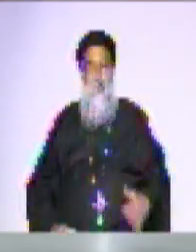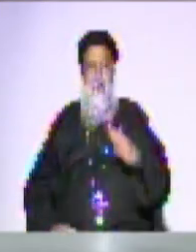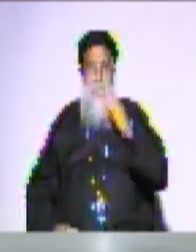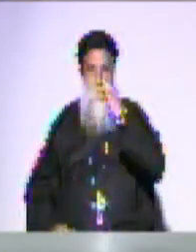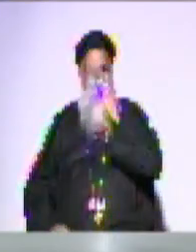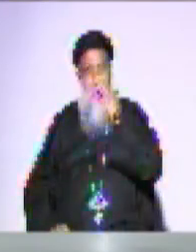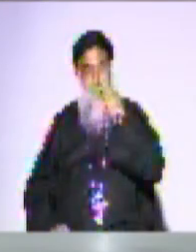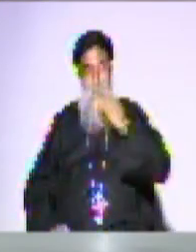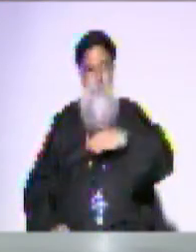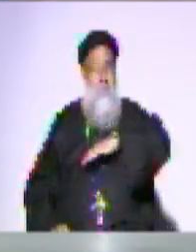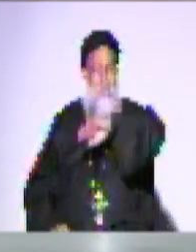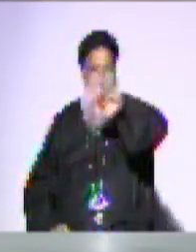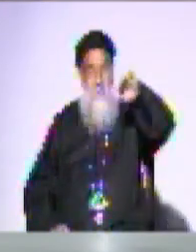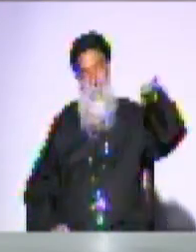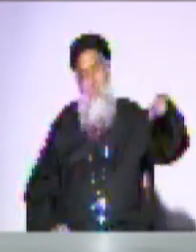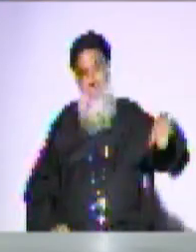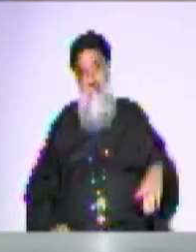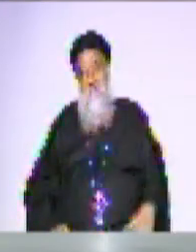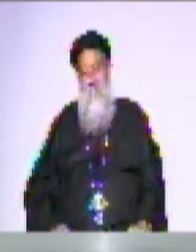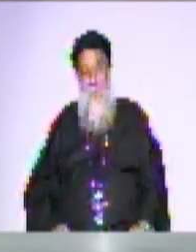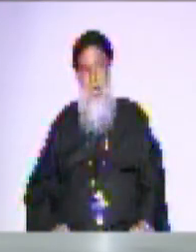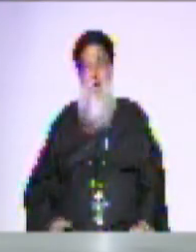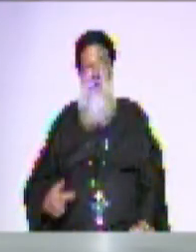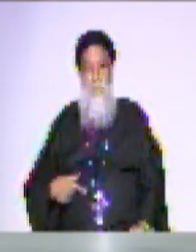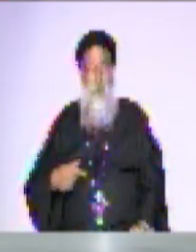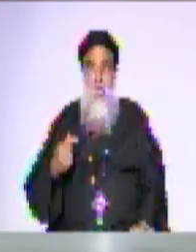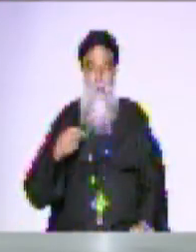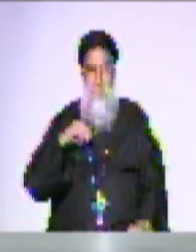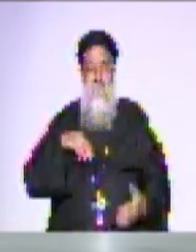شقه وكهرباء وميه وبتاع ومديون كتير.